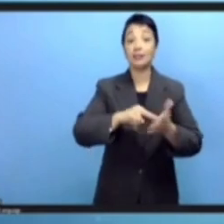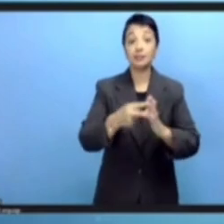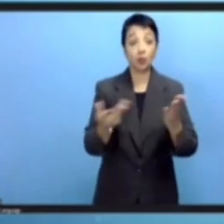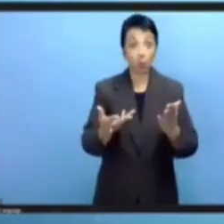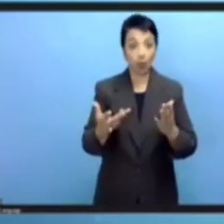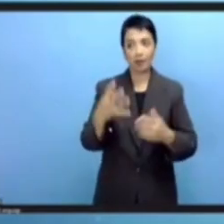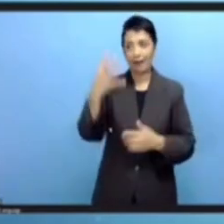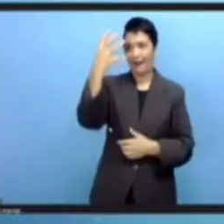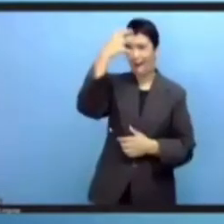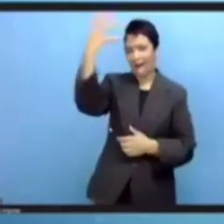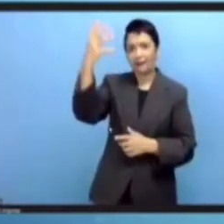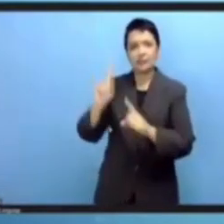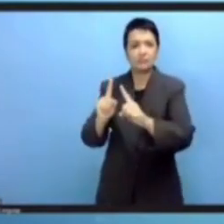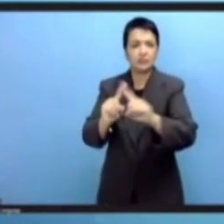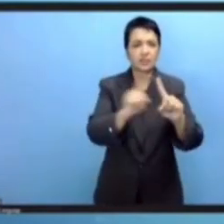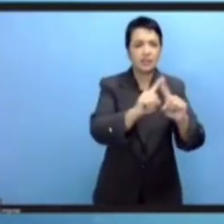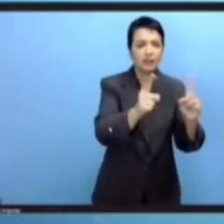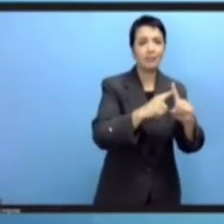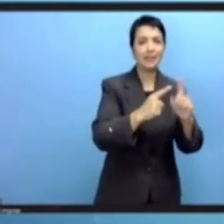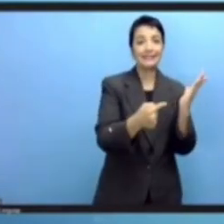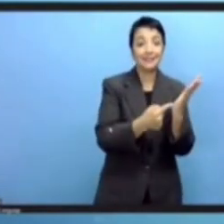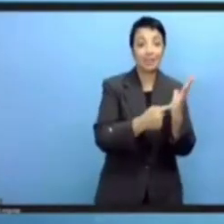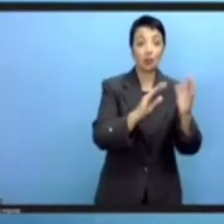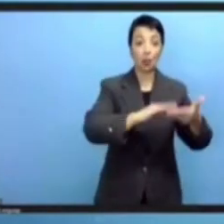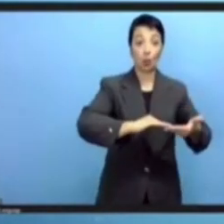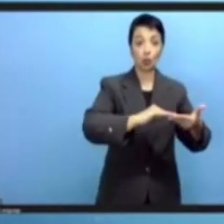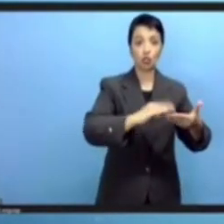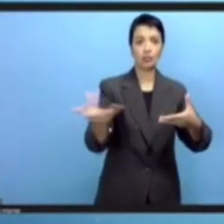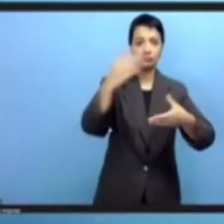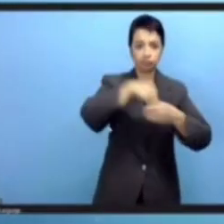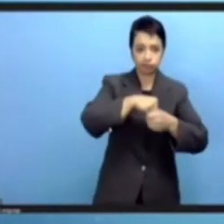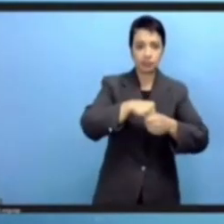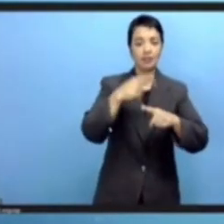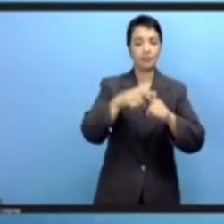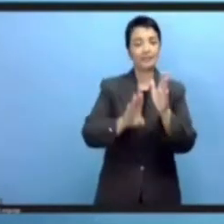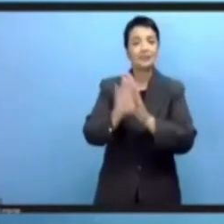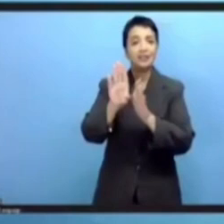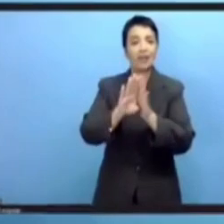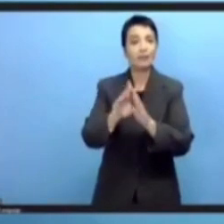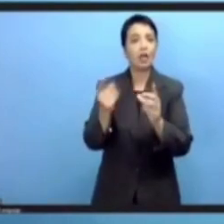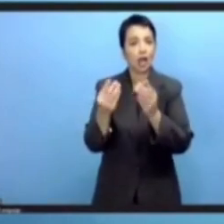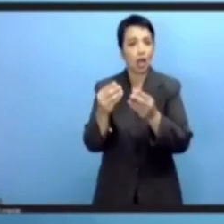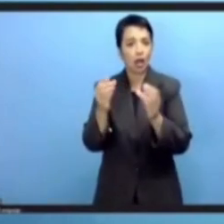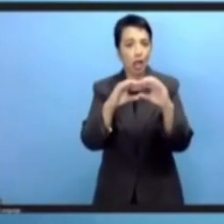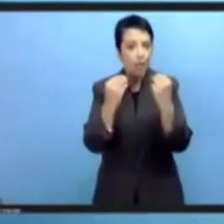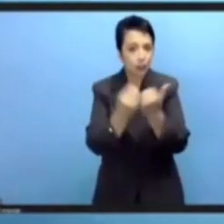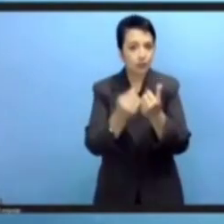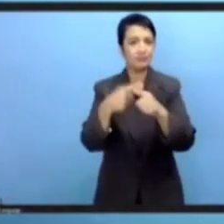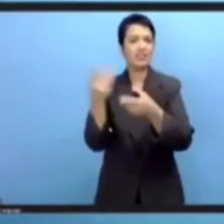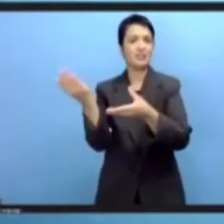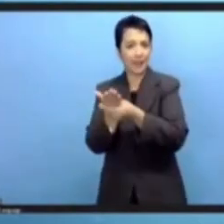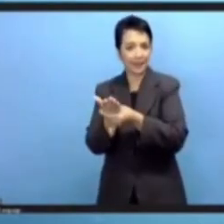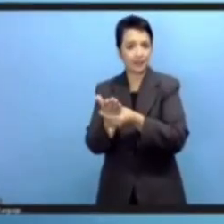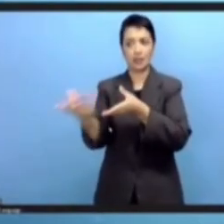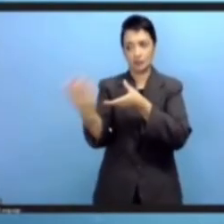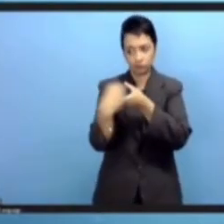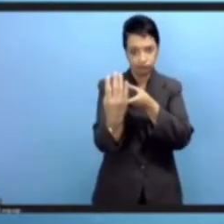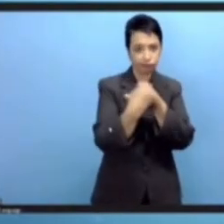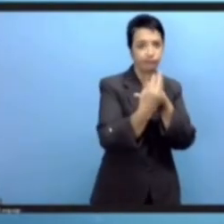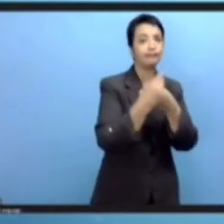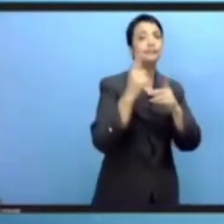populations marginalisées. Il est question donc de revoir les normes du point de vue